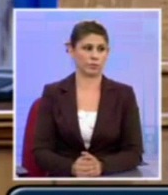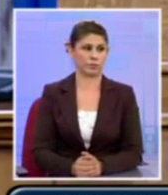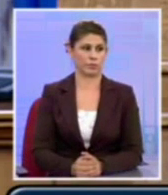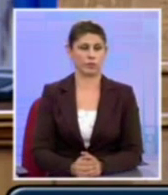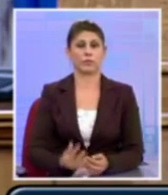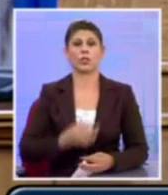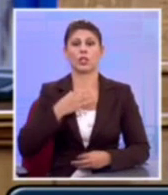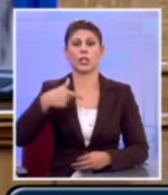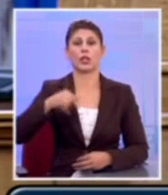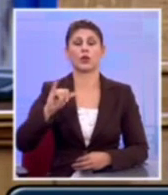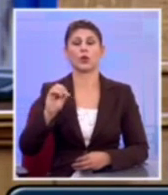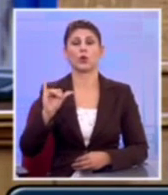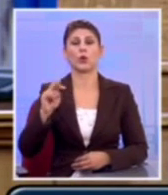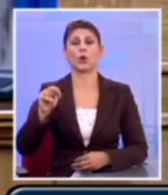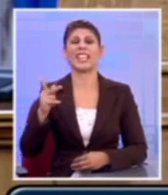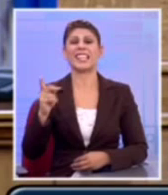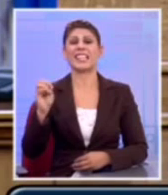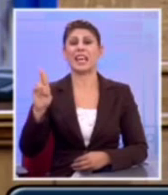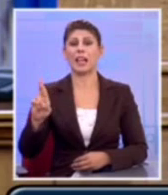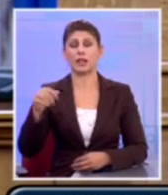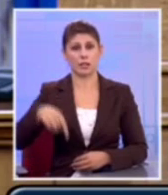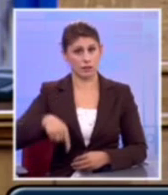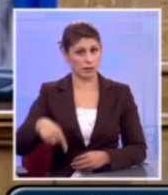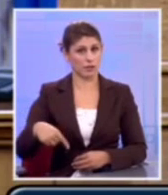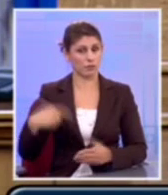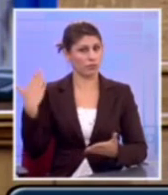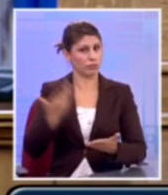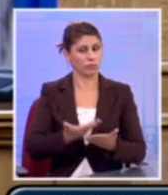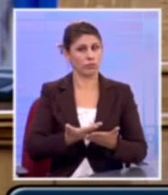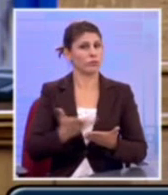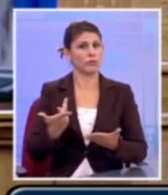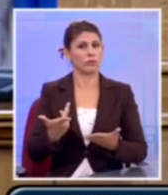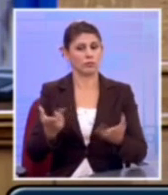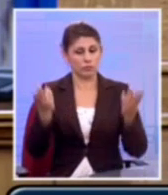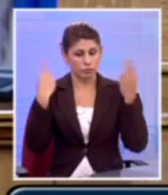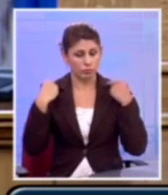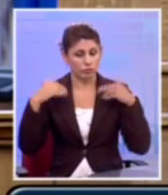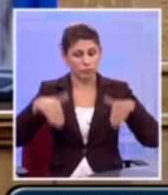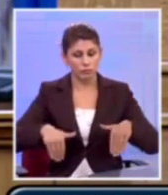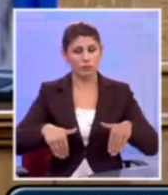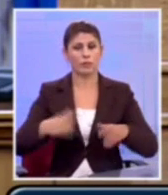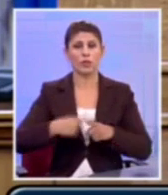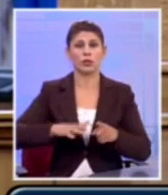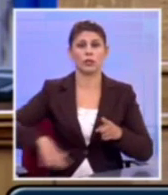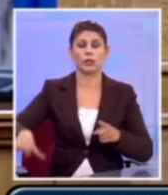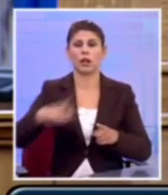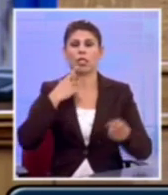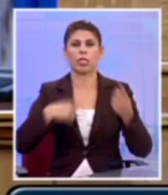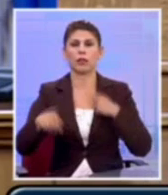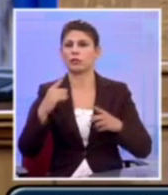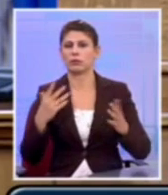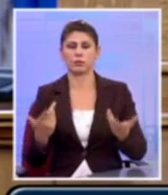κύριος Γιουνκέρ σήμερα αξιώνει την υποταγή του ελληνικού λαού